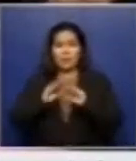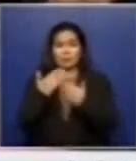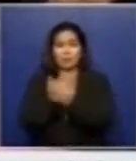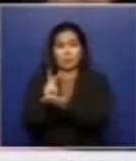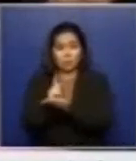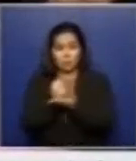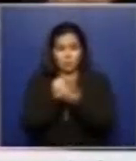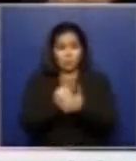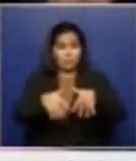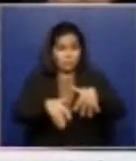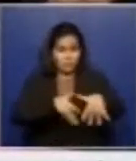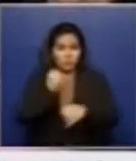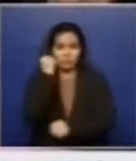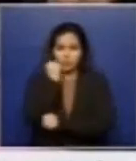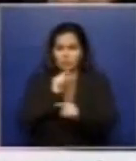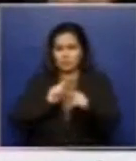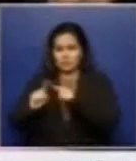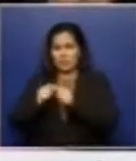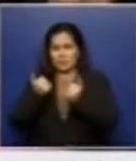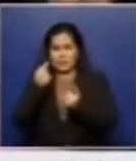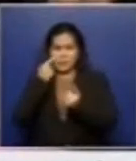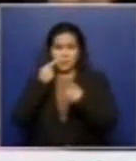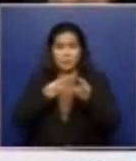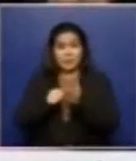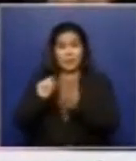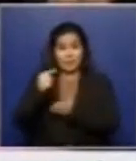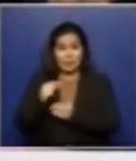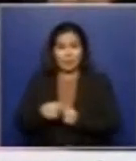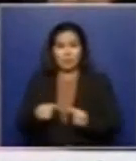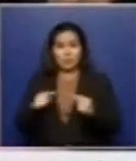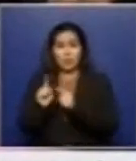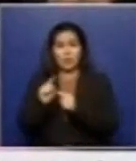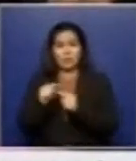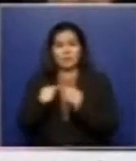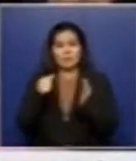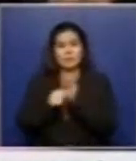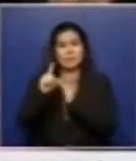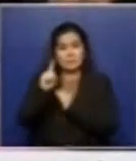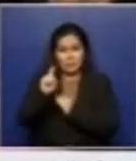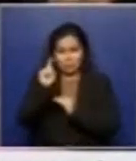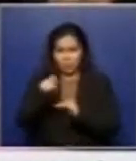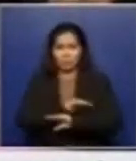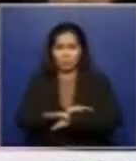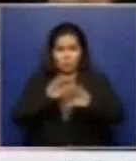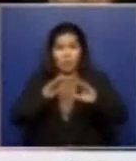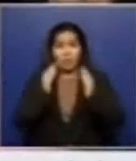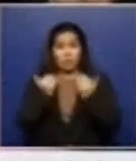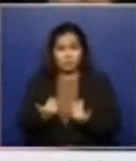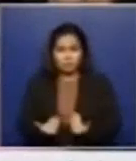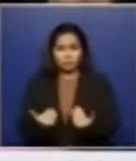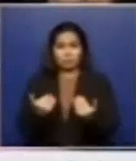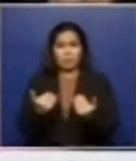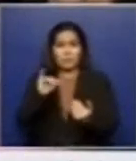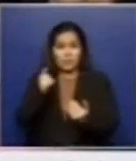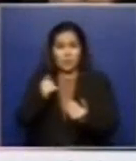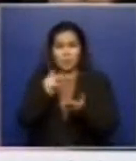คนยากคนจนวันนี้ต้องแก้ไขเครดิตบูโรต้องยกเลิกครับเพราะคนเกิดมาเนี่ยอาจจะ